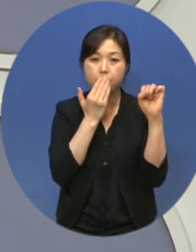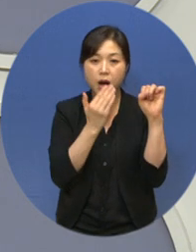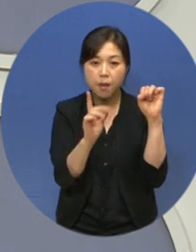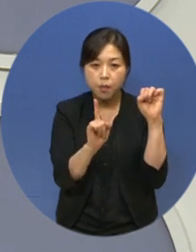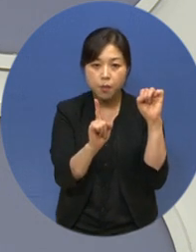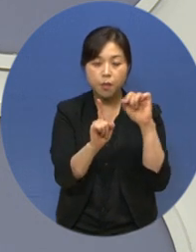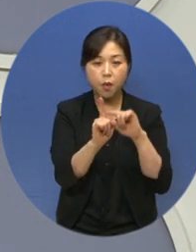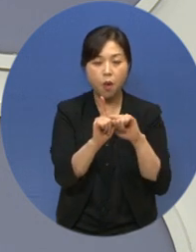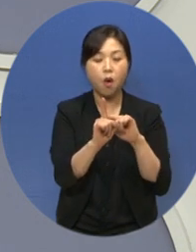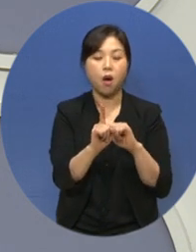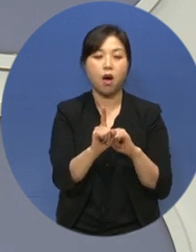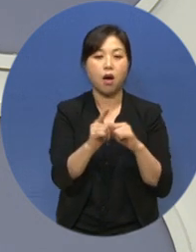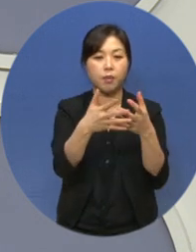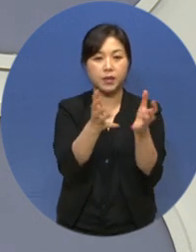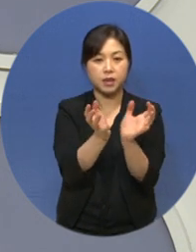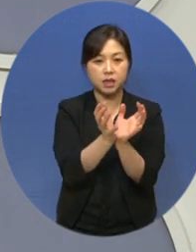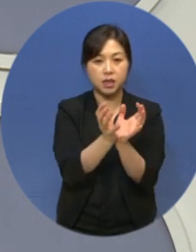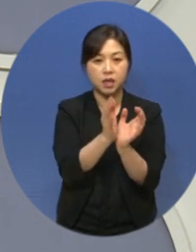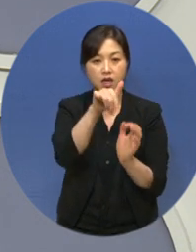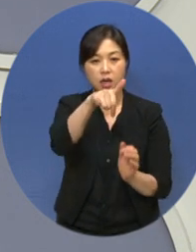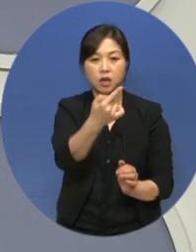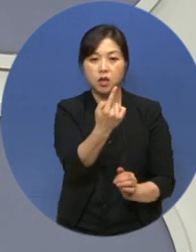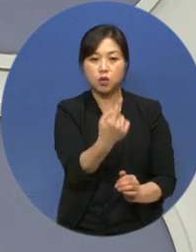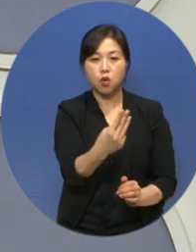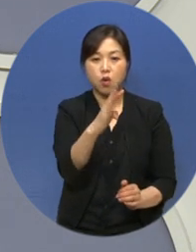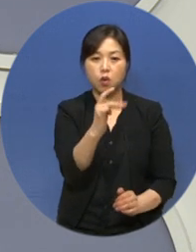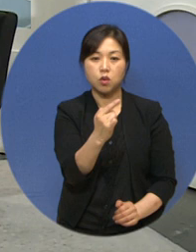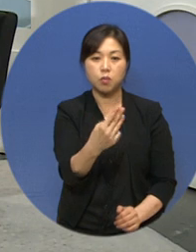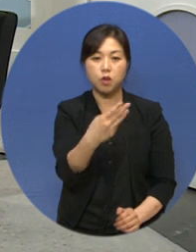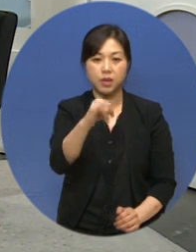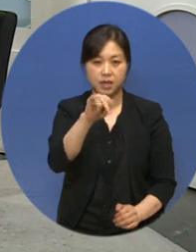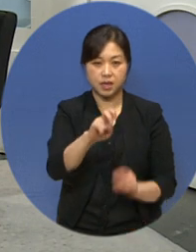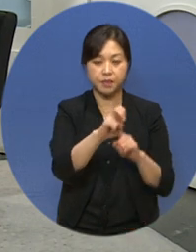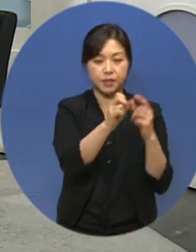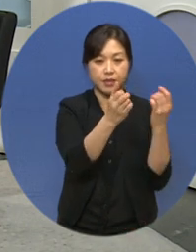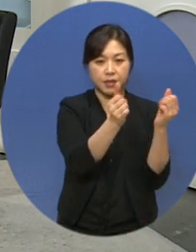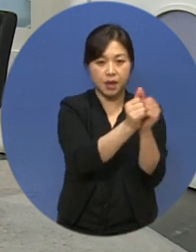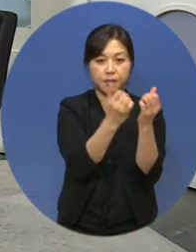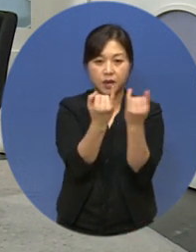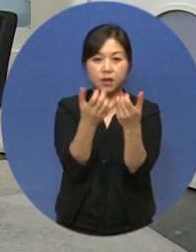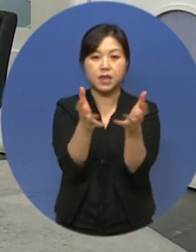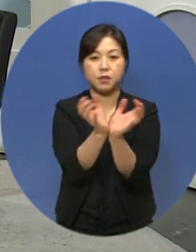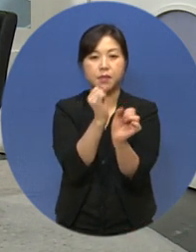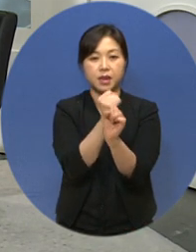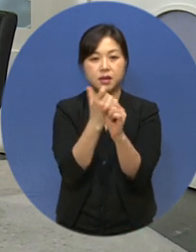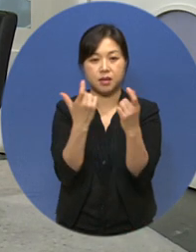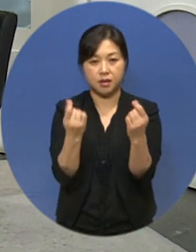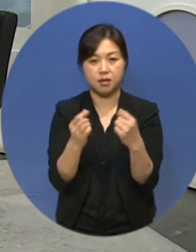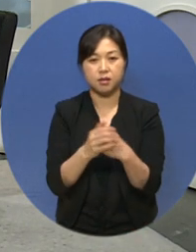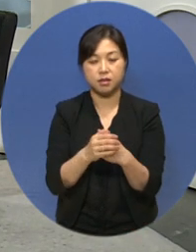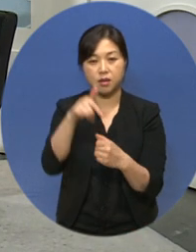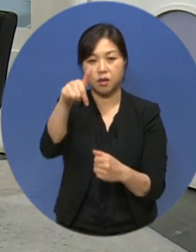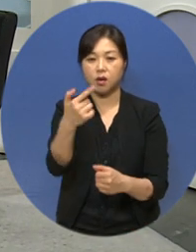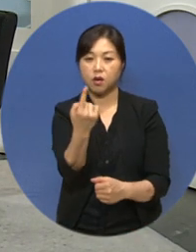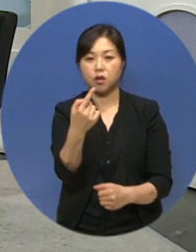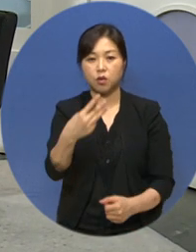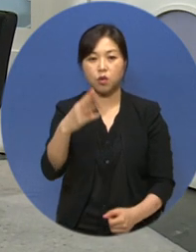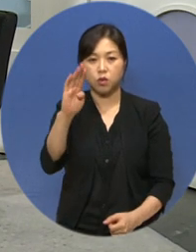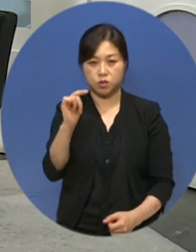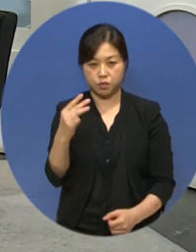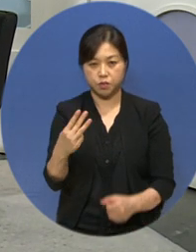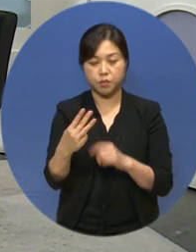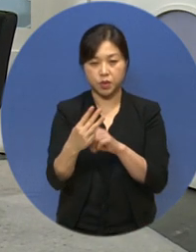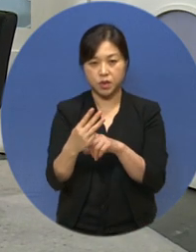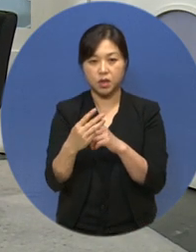대한민국 처음으로 남녀 꿀 팀을 창단해 그것도 1월 산골 볼 시각장애인에 느 눈을 가리고 할 수 있는